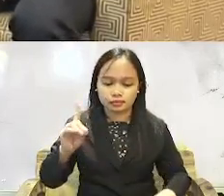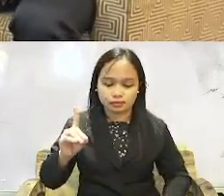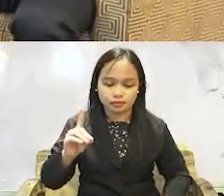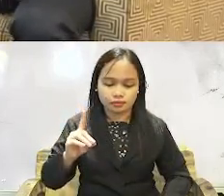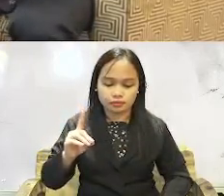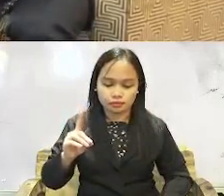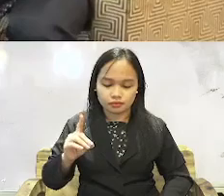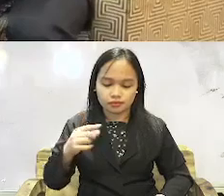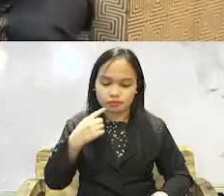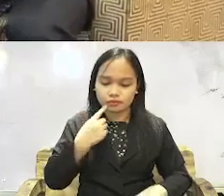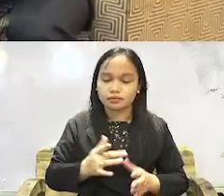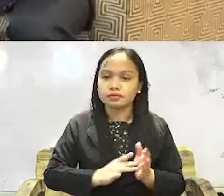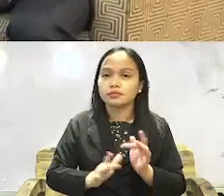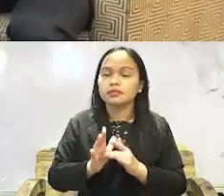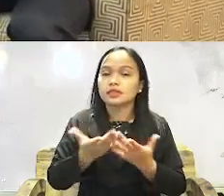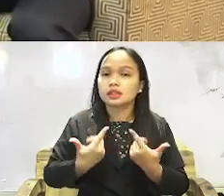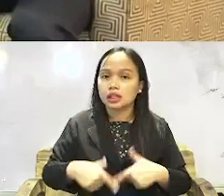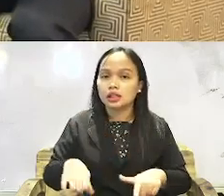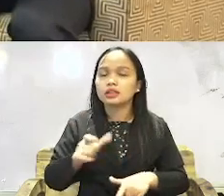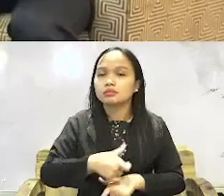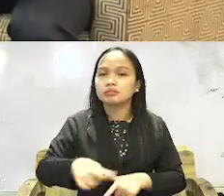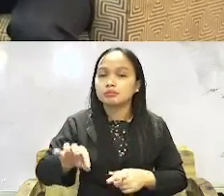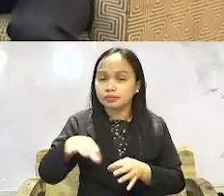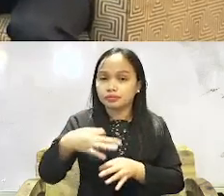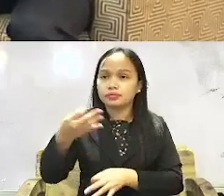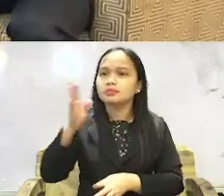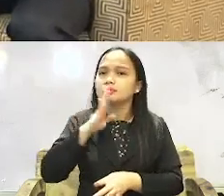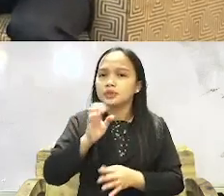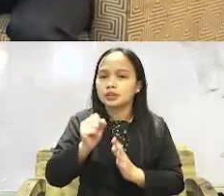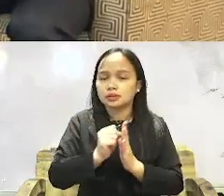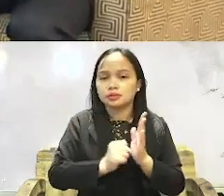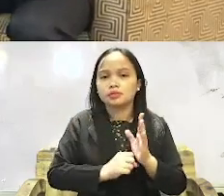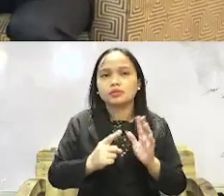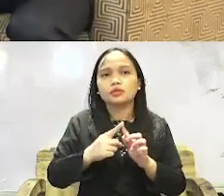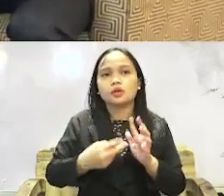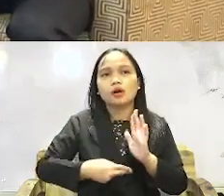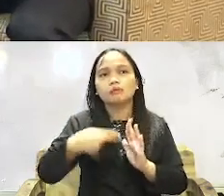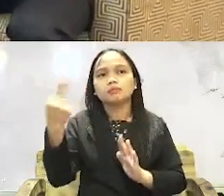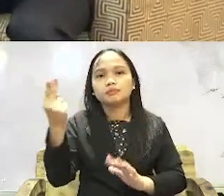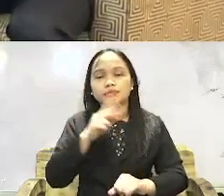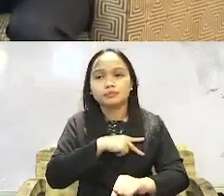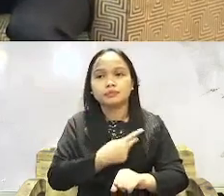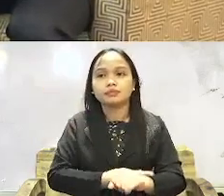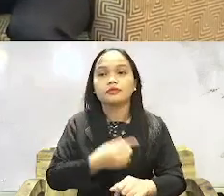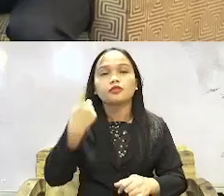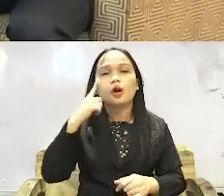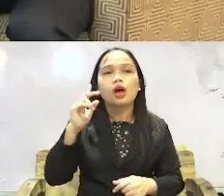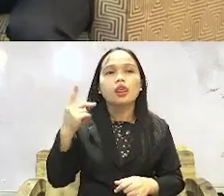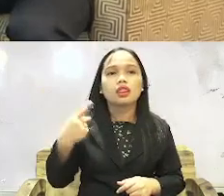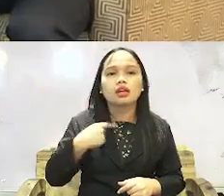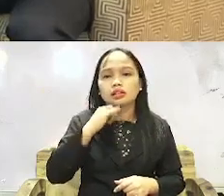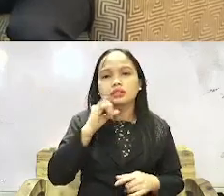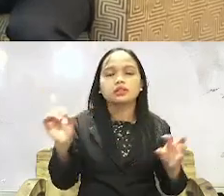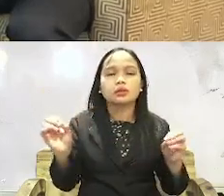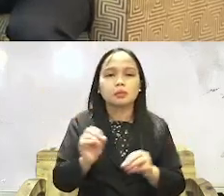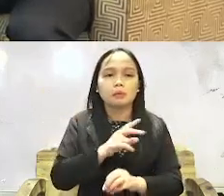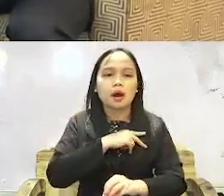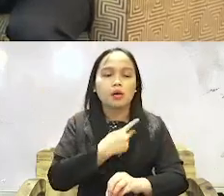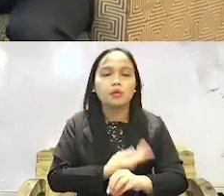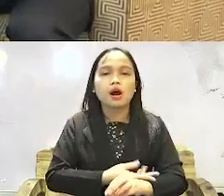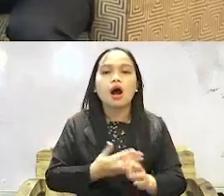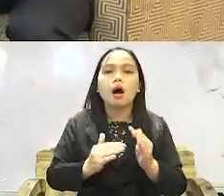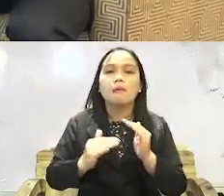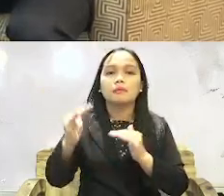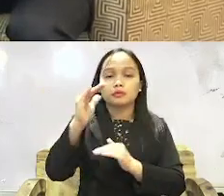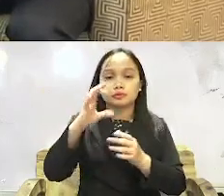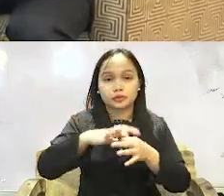unang-una sabi dyan ng Bible, let every soul be subject unto the higher powers. For there is no power but of